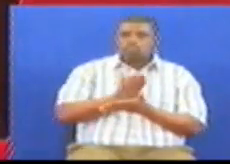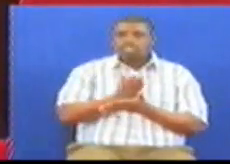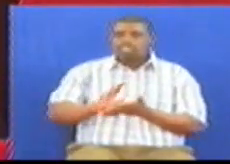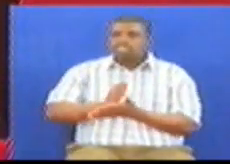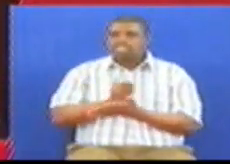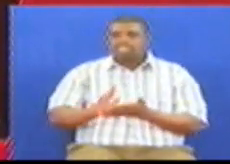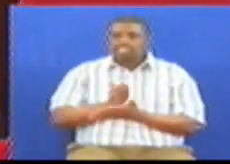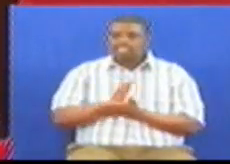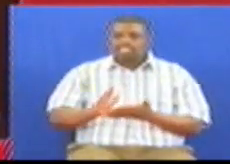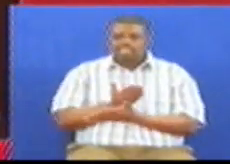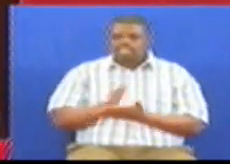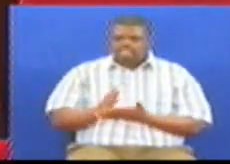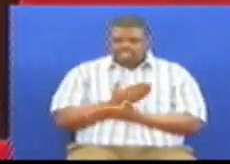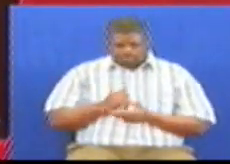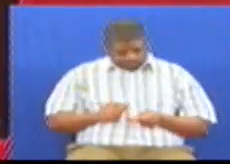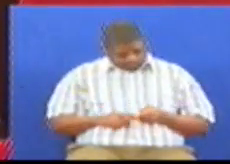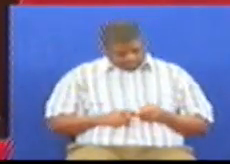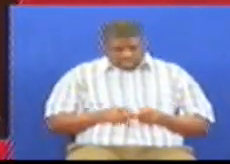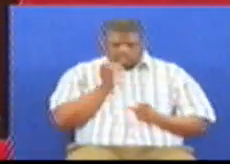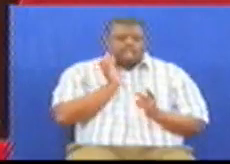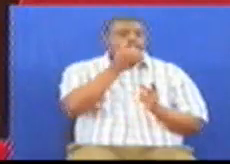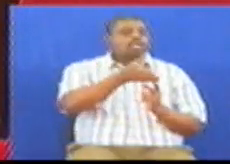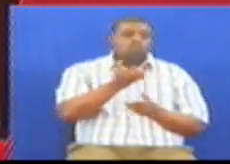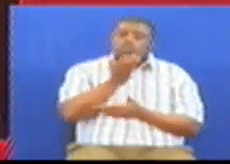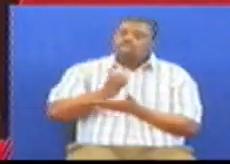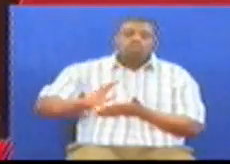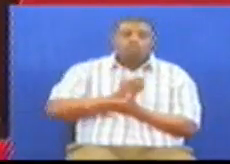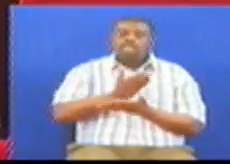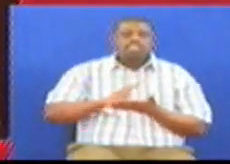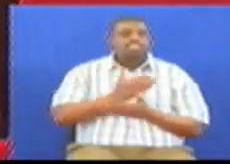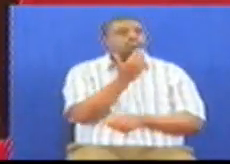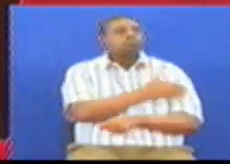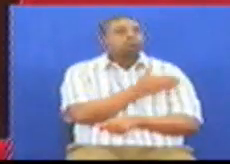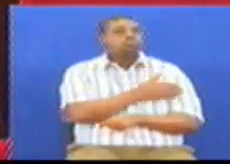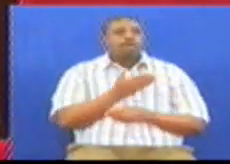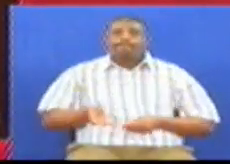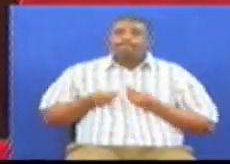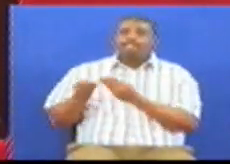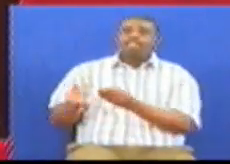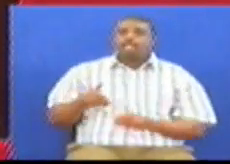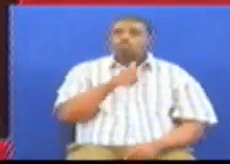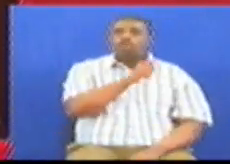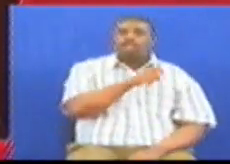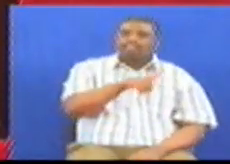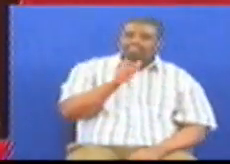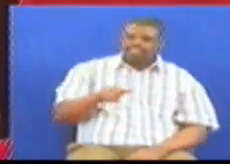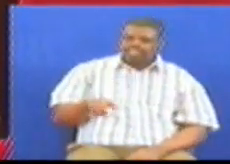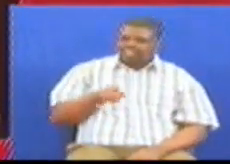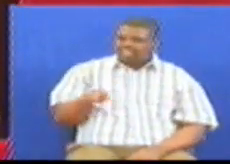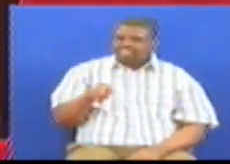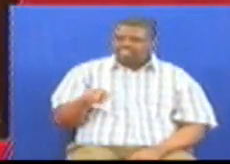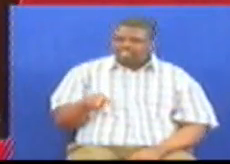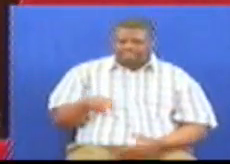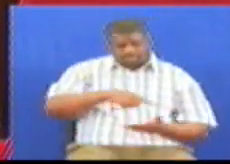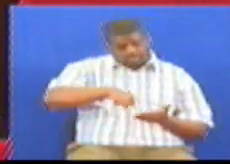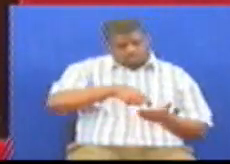ugatuaji. Lengo kubwa la ugatuaji ni kupeleka huduma kwa wananchi wake. Hivi vituo 350 vilivyojengwa